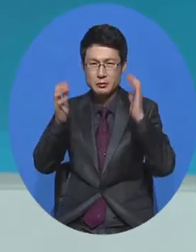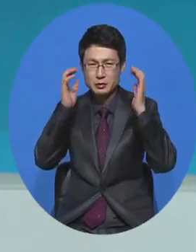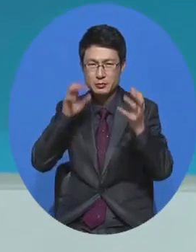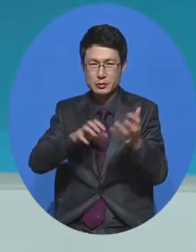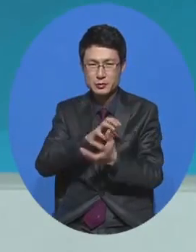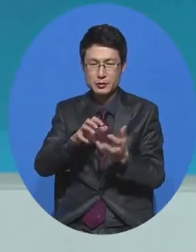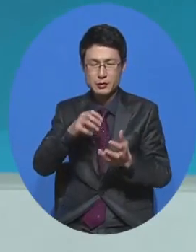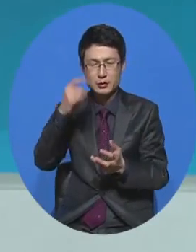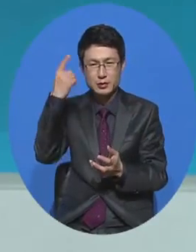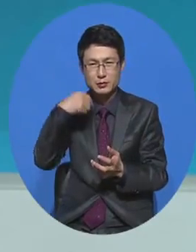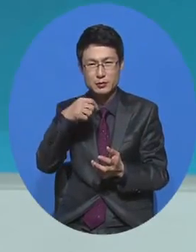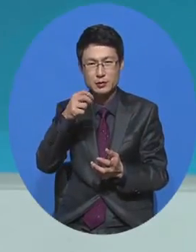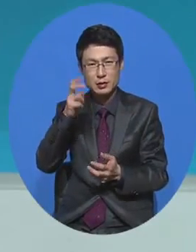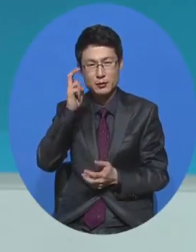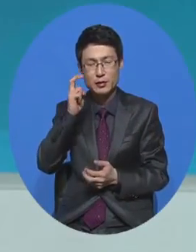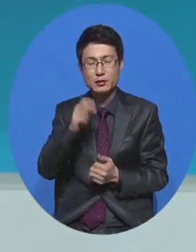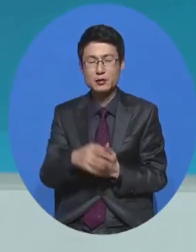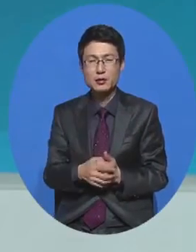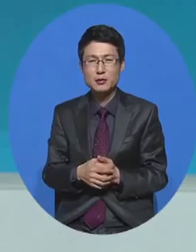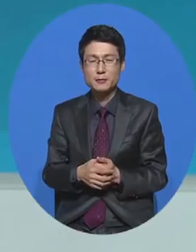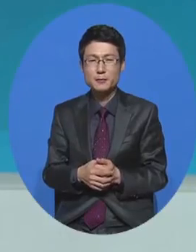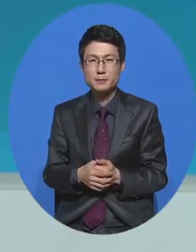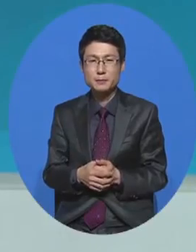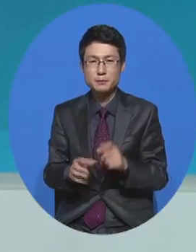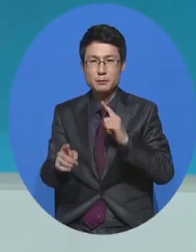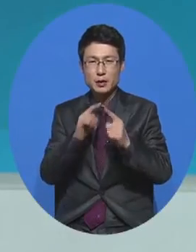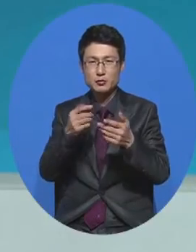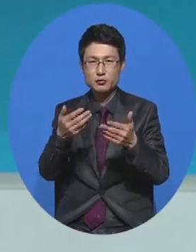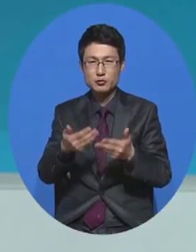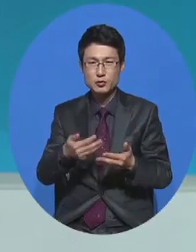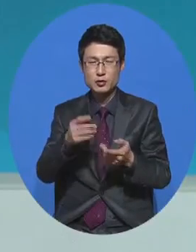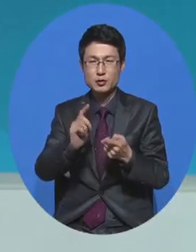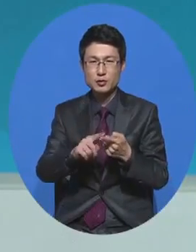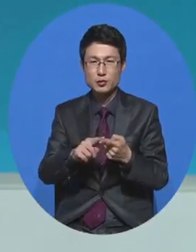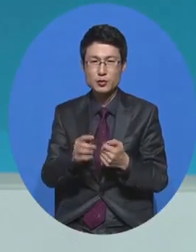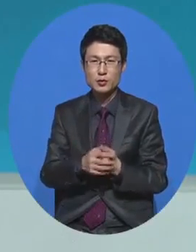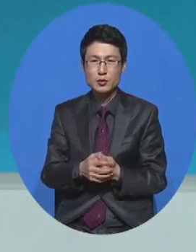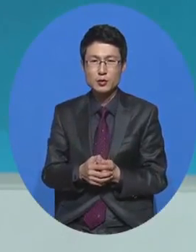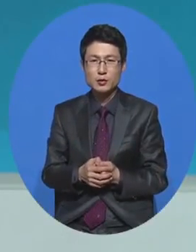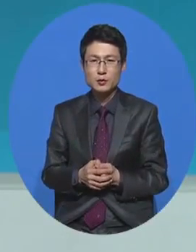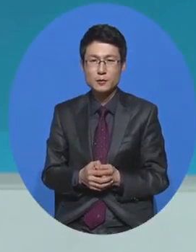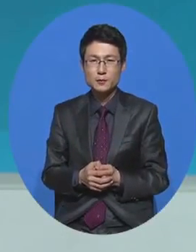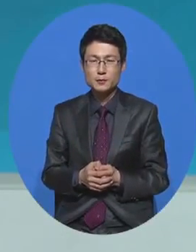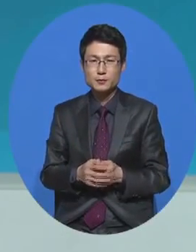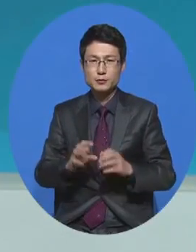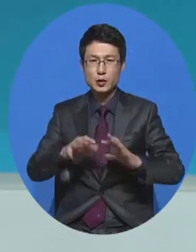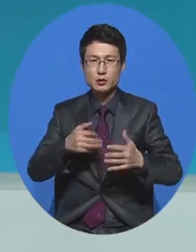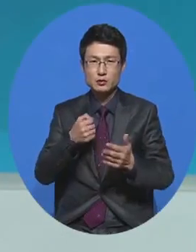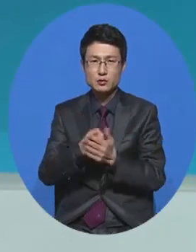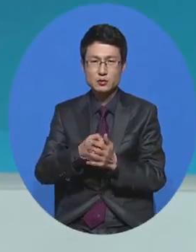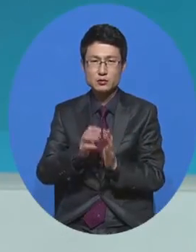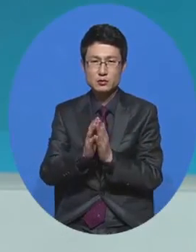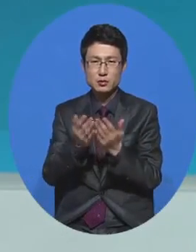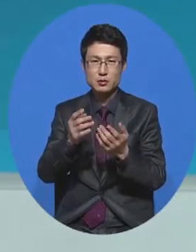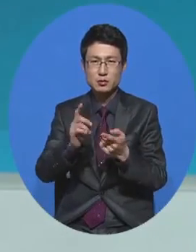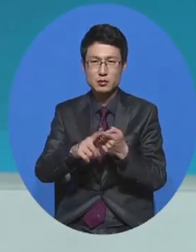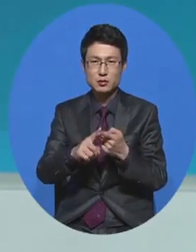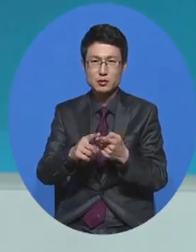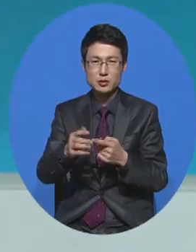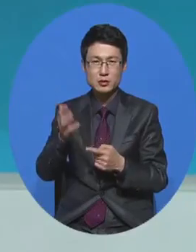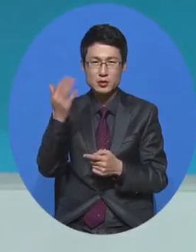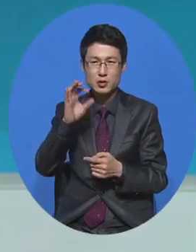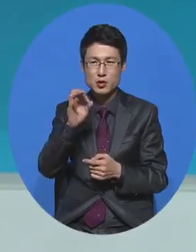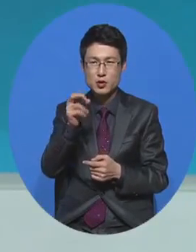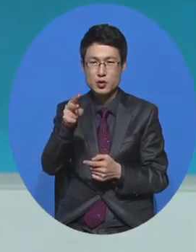예감이 듭니다 이 말씀 하신대로 이런 부분들은 국정 교과서를 낮 저번에